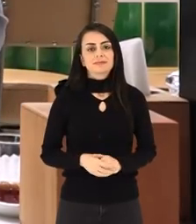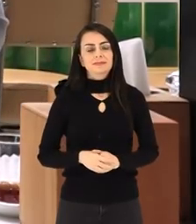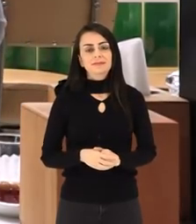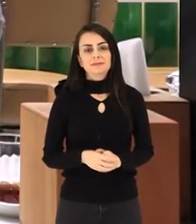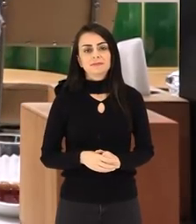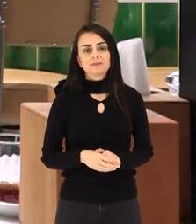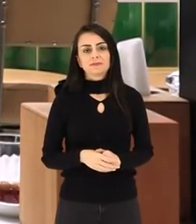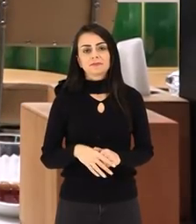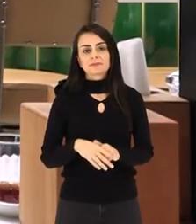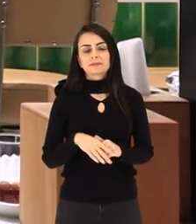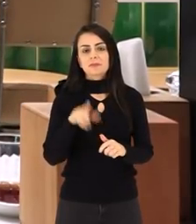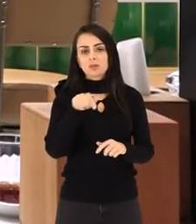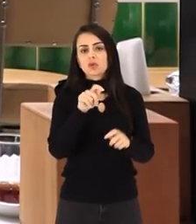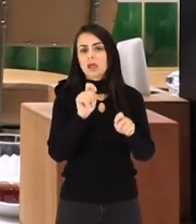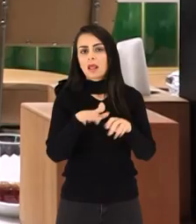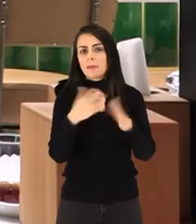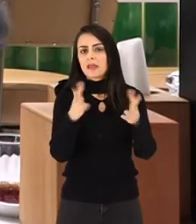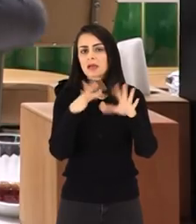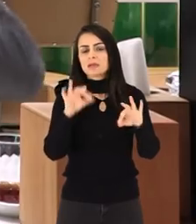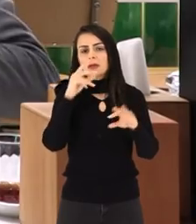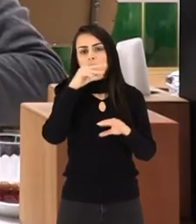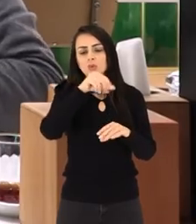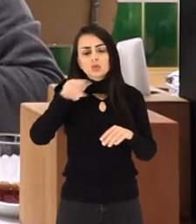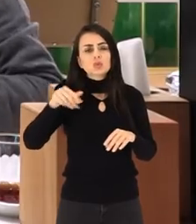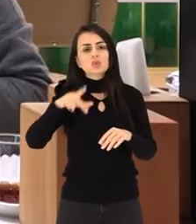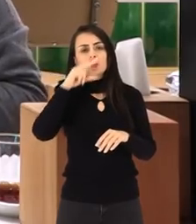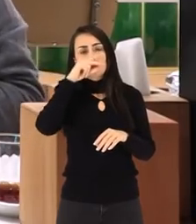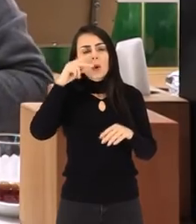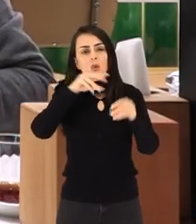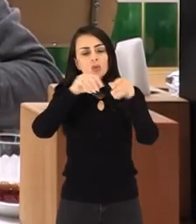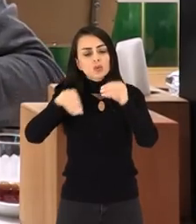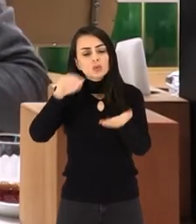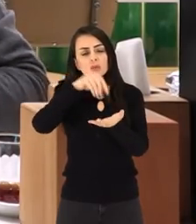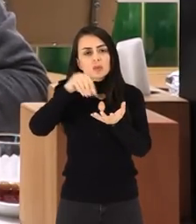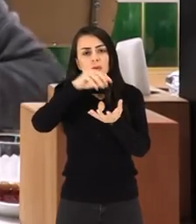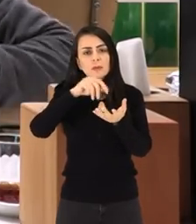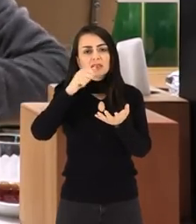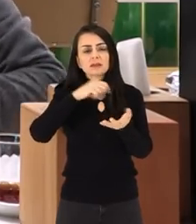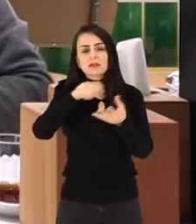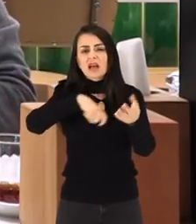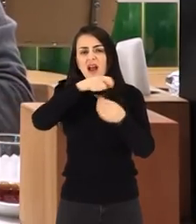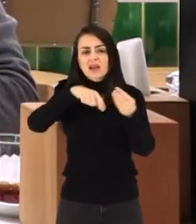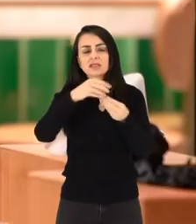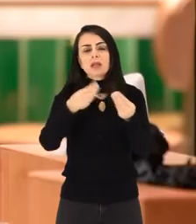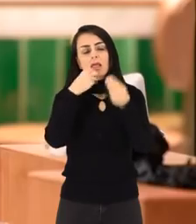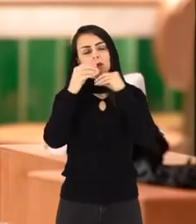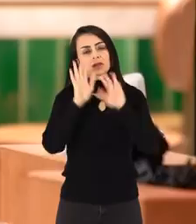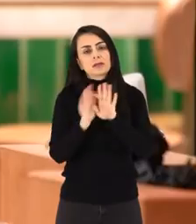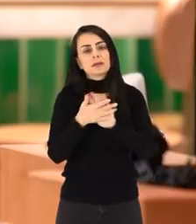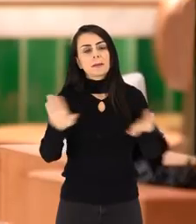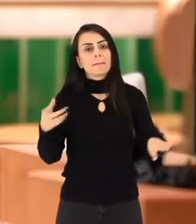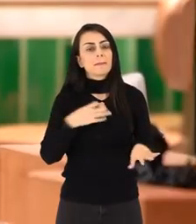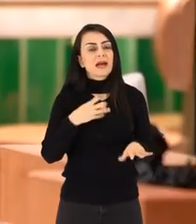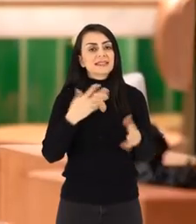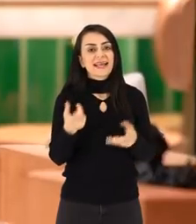o zaman. Salatamı da bitirdim. Salatayı da yaptım. Ben onun baharatını bilmem nesine de yerken organize edeceğiz artık. Şimdi